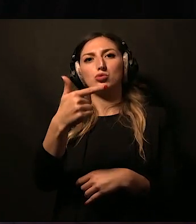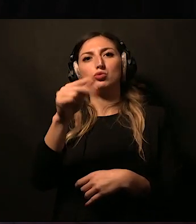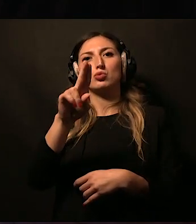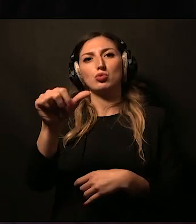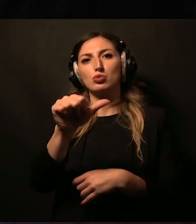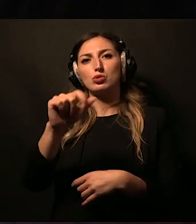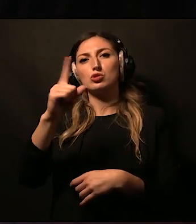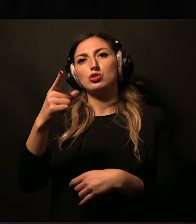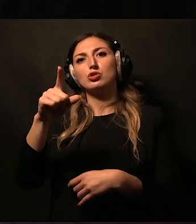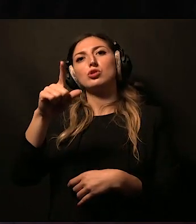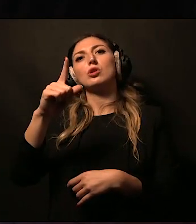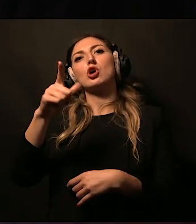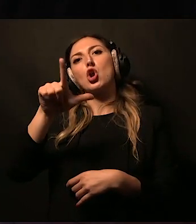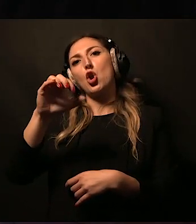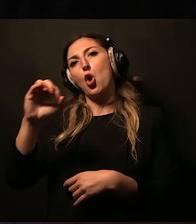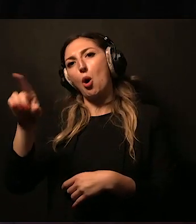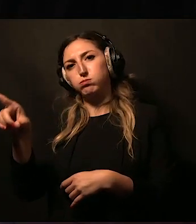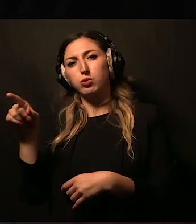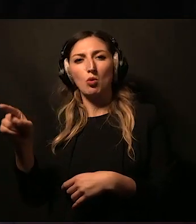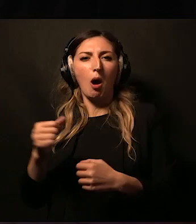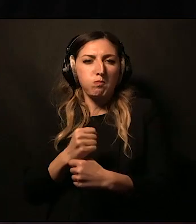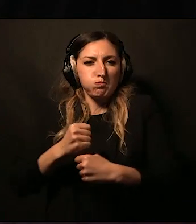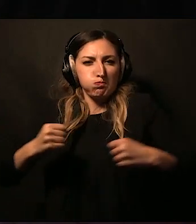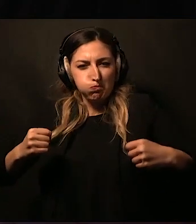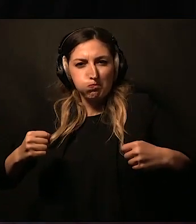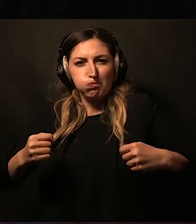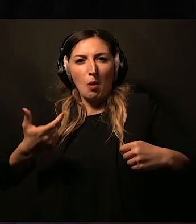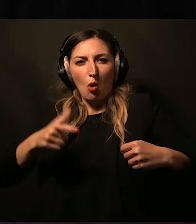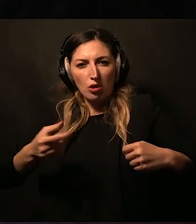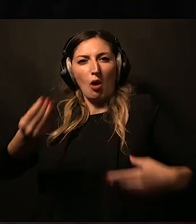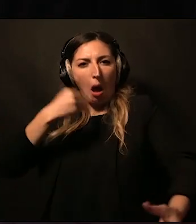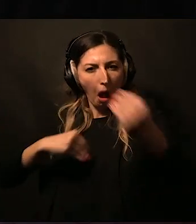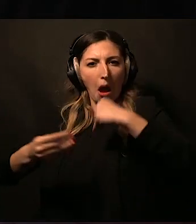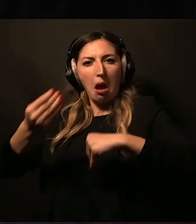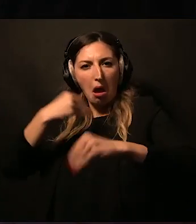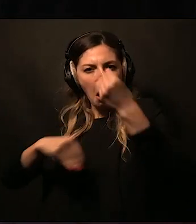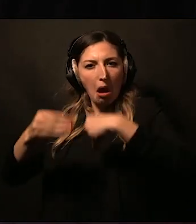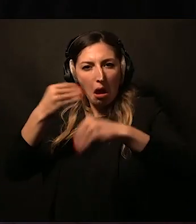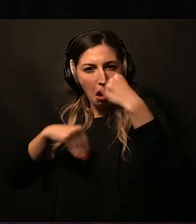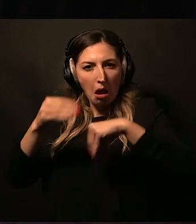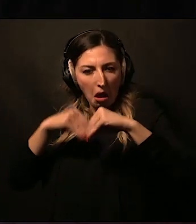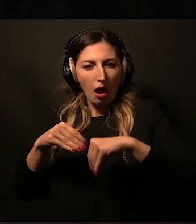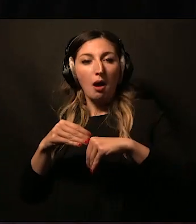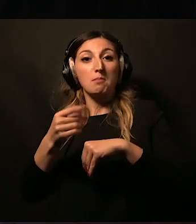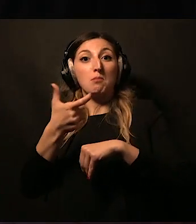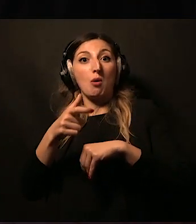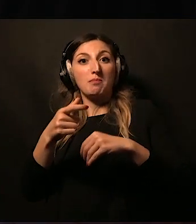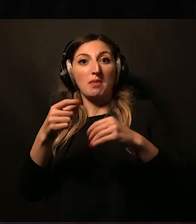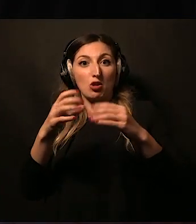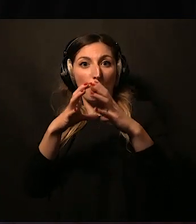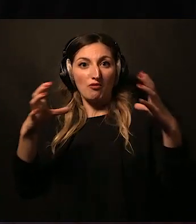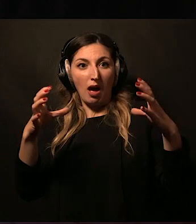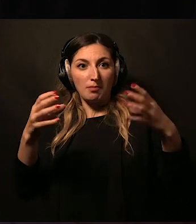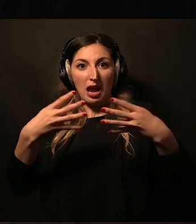grasso vittima della della sua voracità e infatti appena i cancelli si chiudono dietro le loro